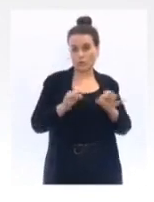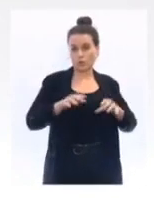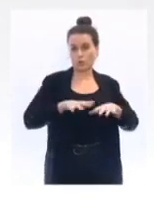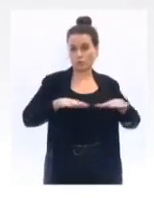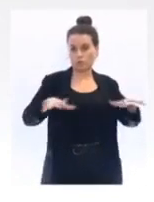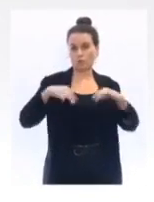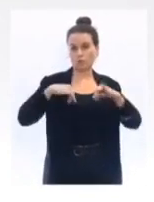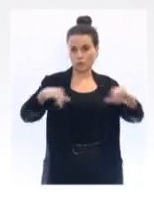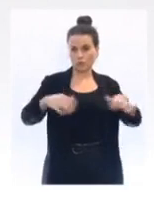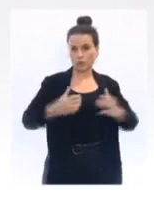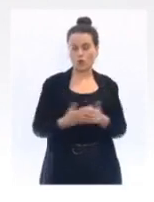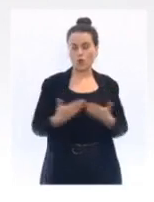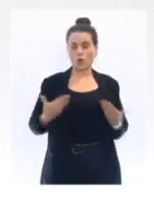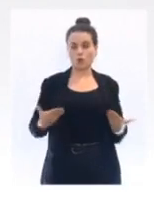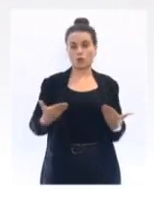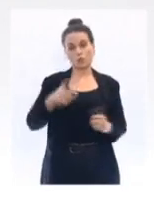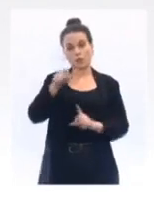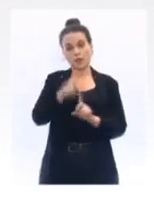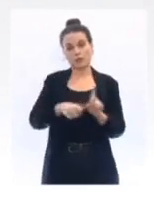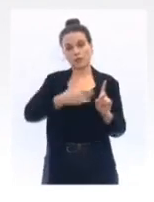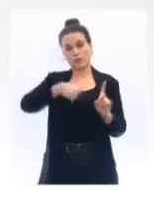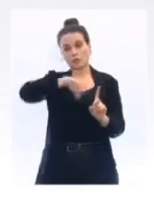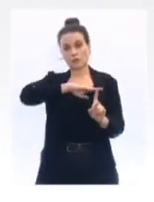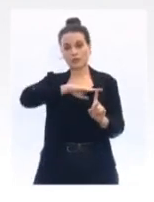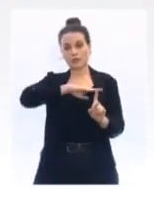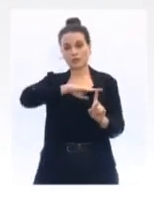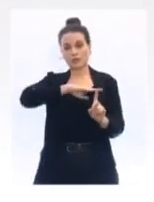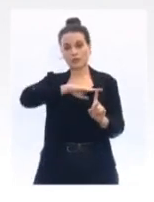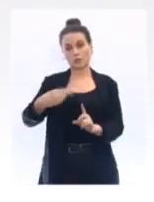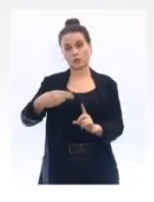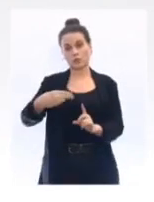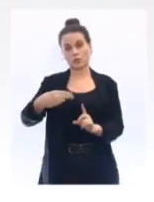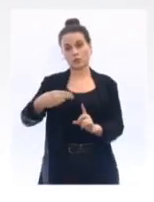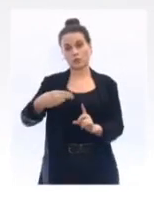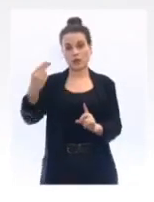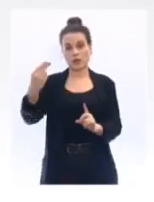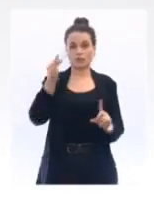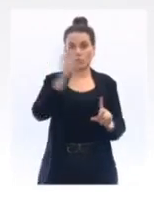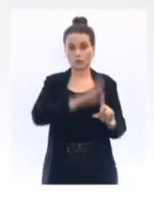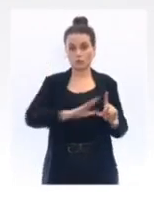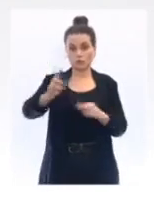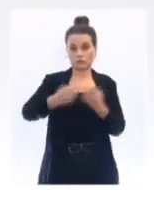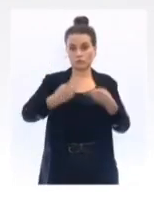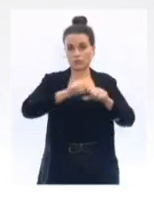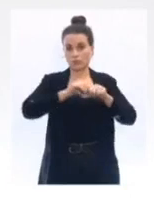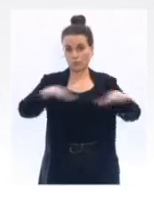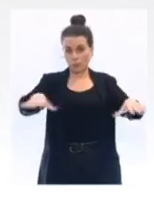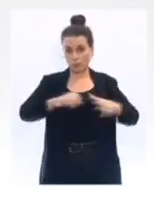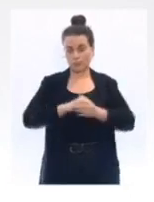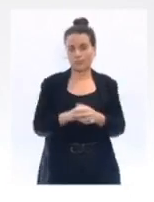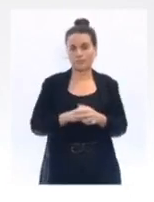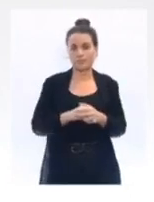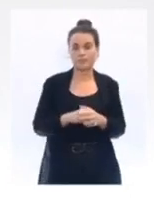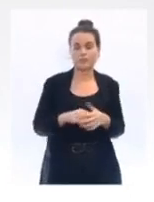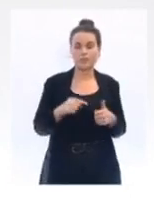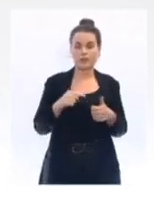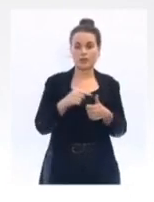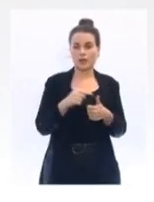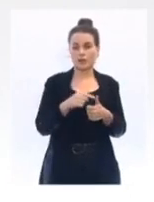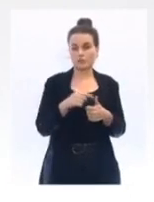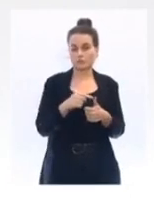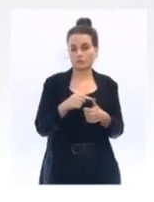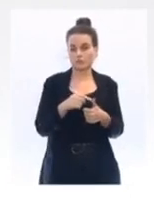l'ensemble du temps scolaire. Il s'appuie sur les dernières recommandations du Haut Conseil à la santé publique. J'ai eu aujourd'hui même des échanges